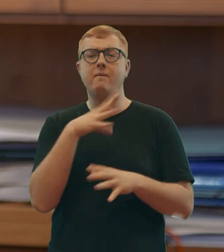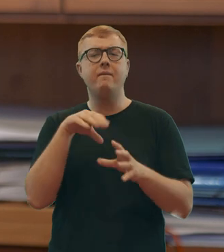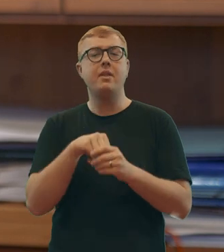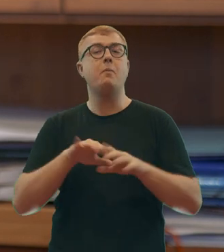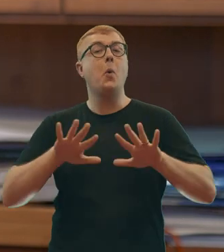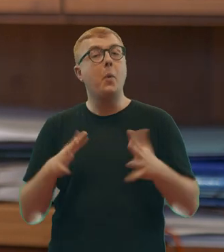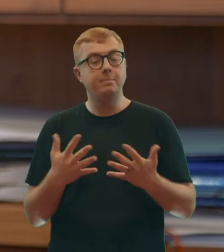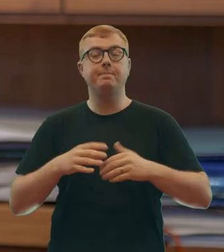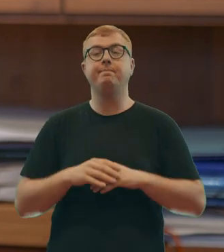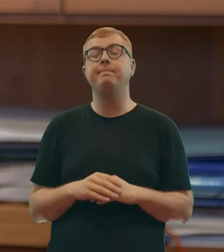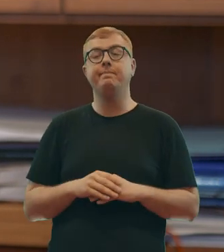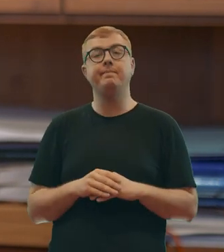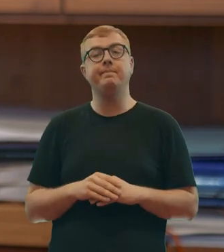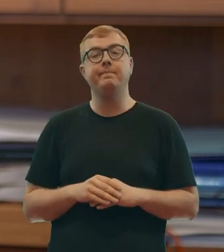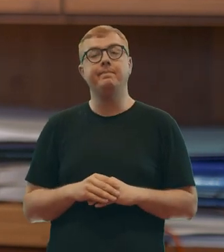komputerowej,